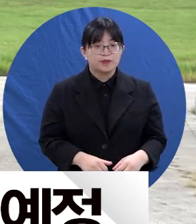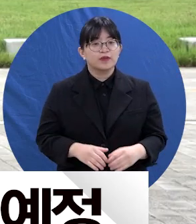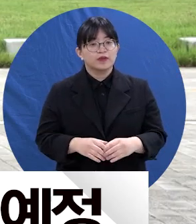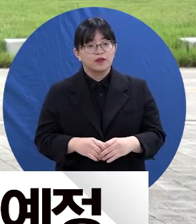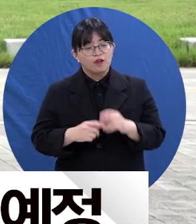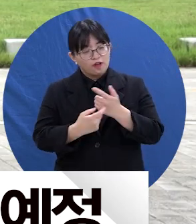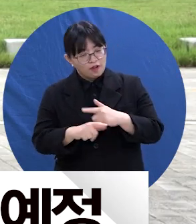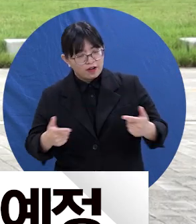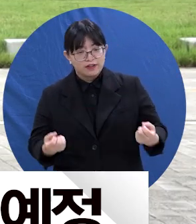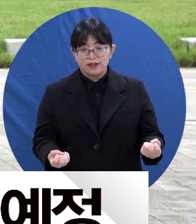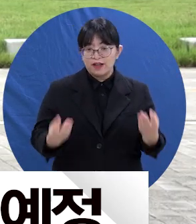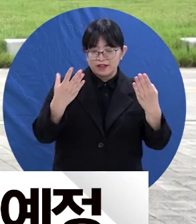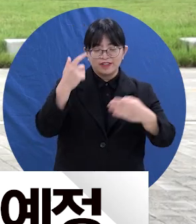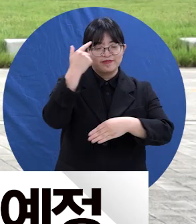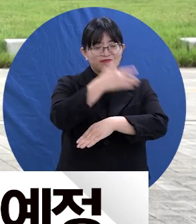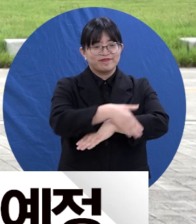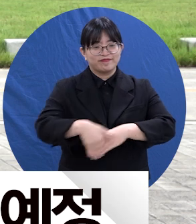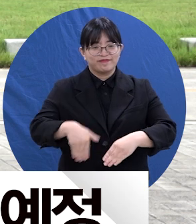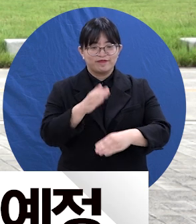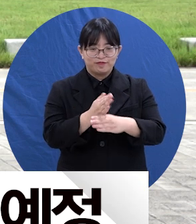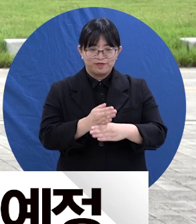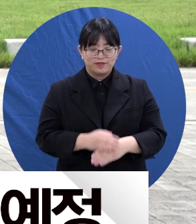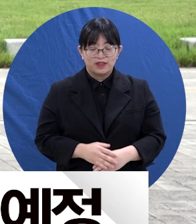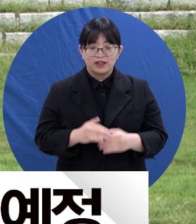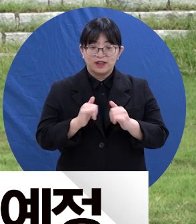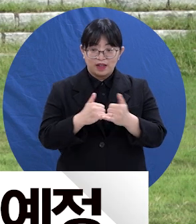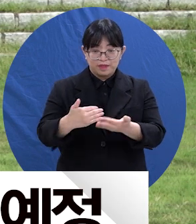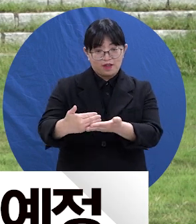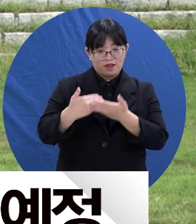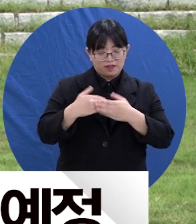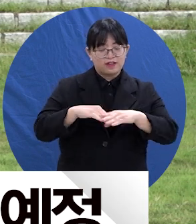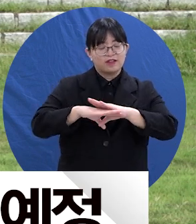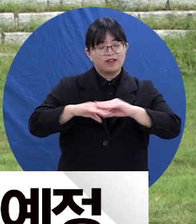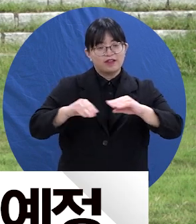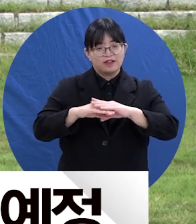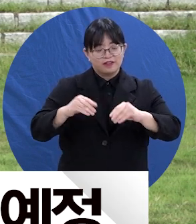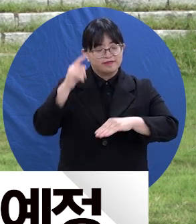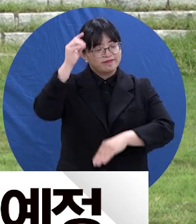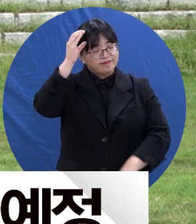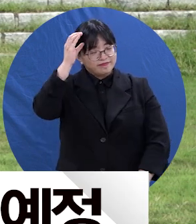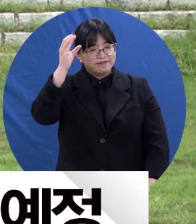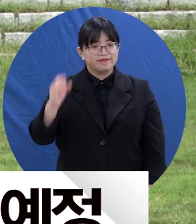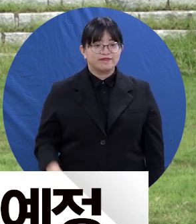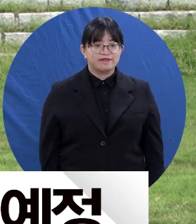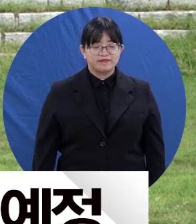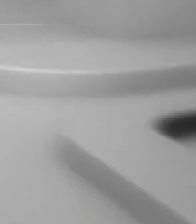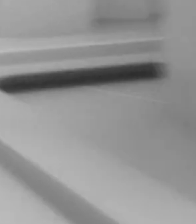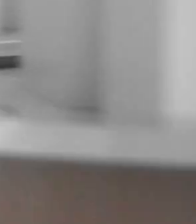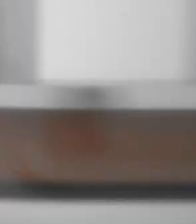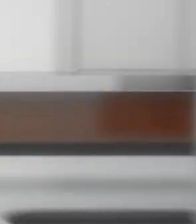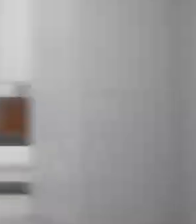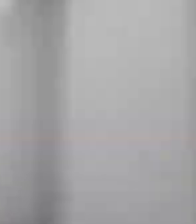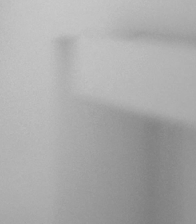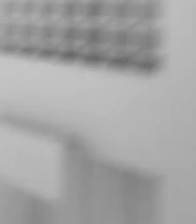행사가 계획 중이며 이번 야외 무대 설치로 물금 주민들의 숙원이 해결될 것으로 기대됩니다.